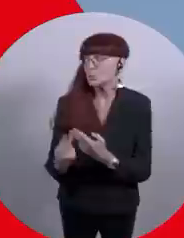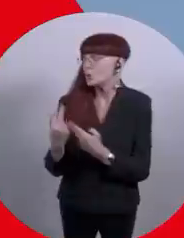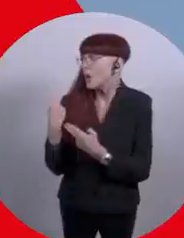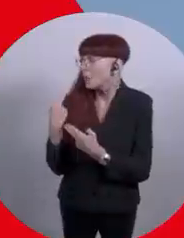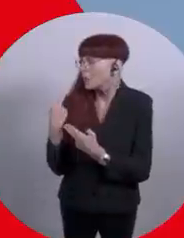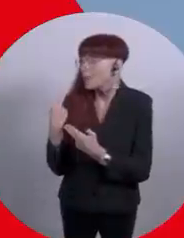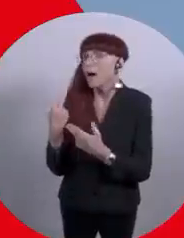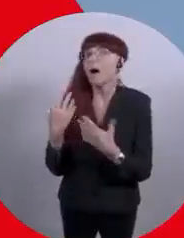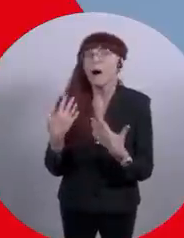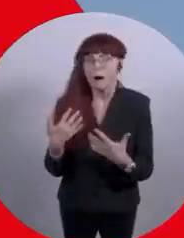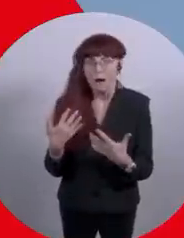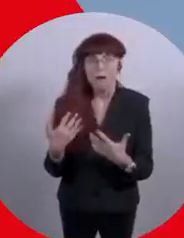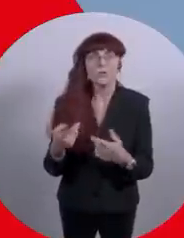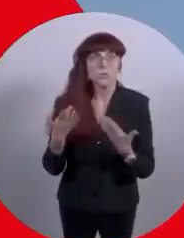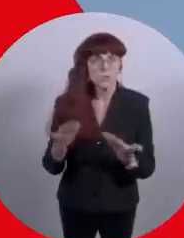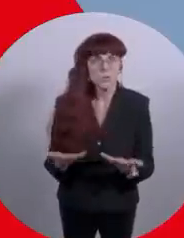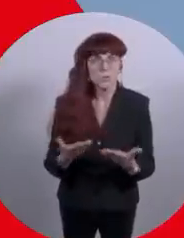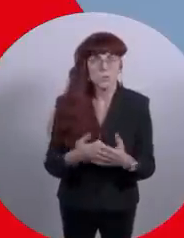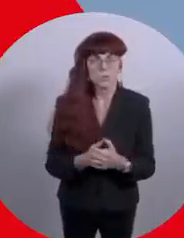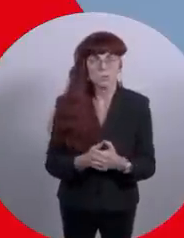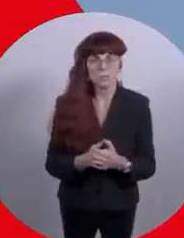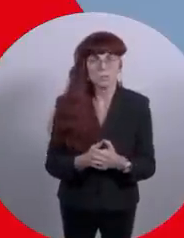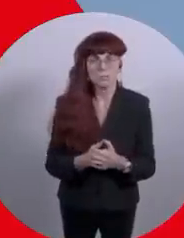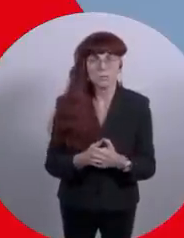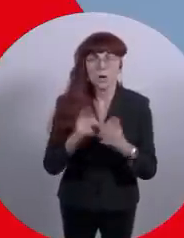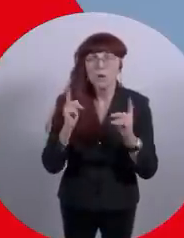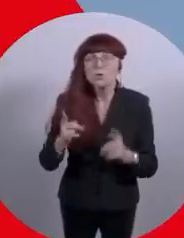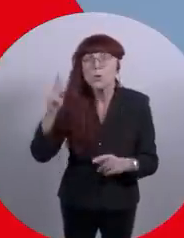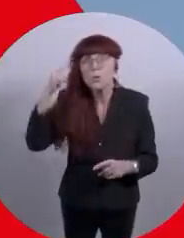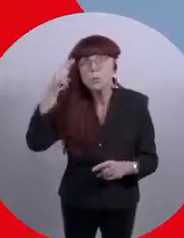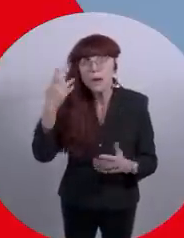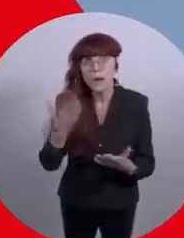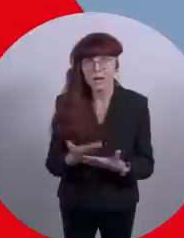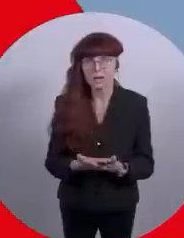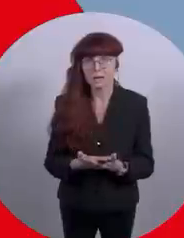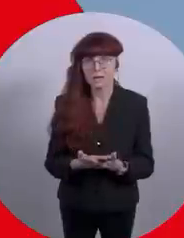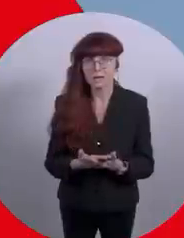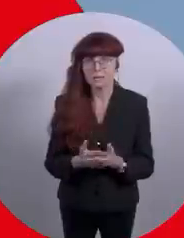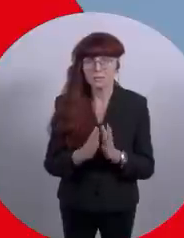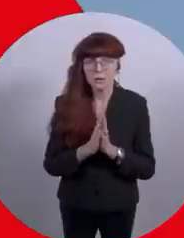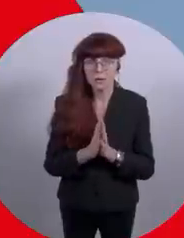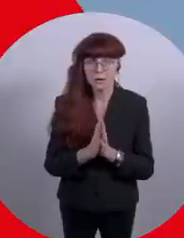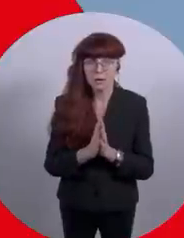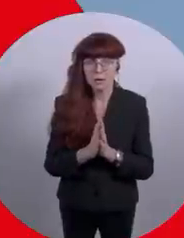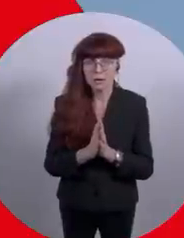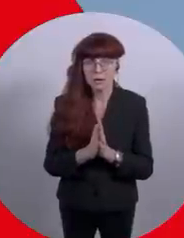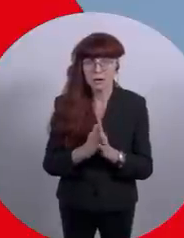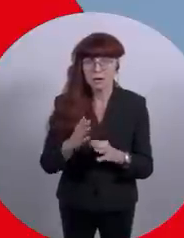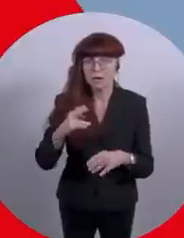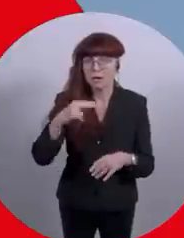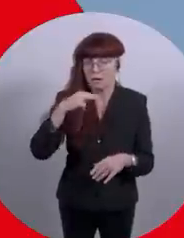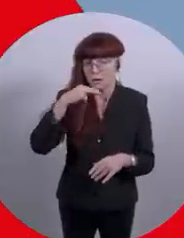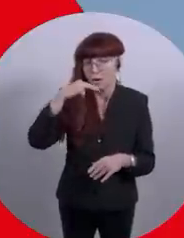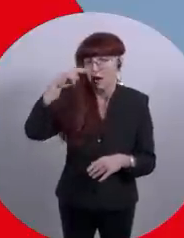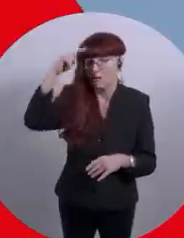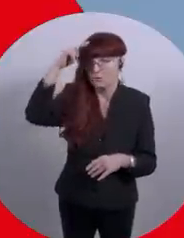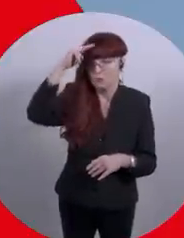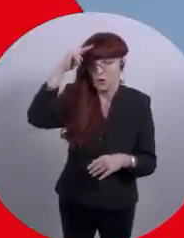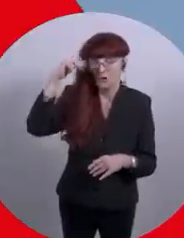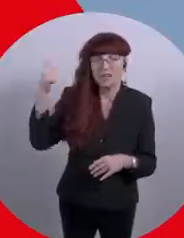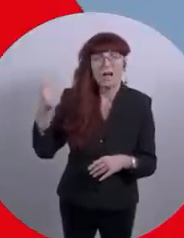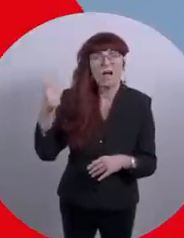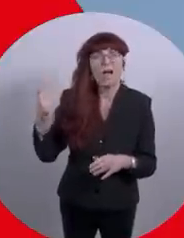denkt einmal nach denkt einmal nach mein Vater hat sich eine